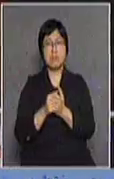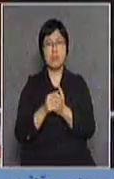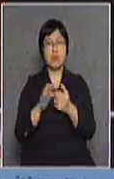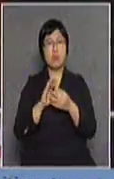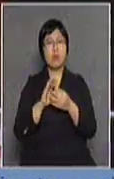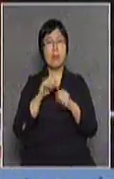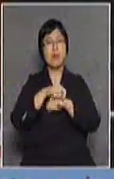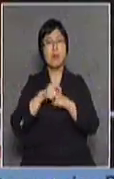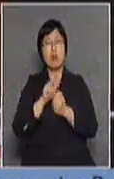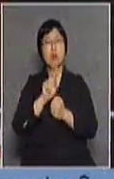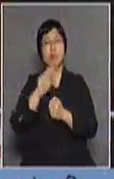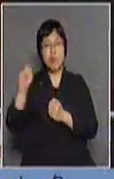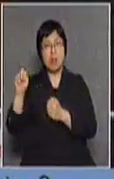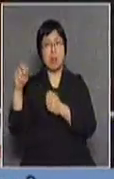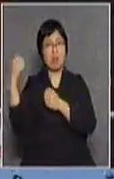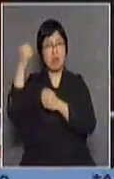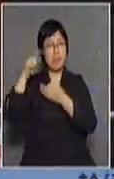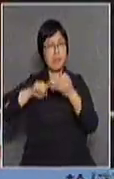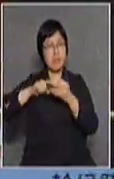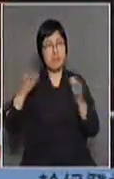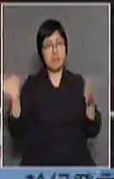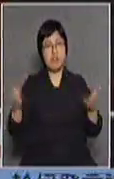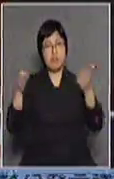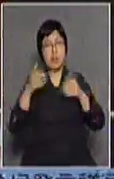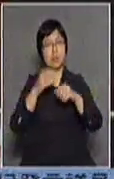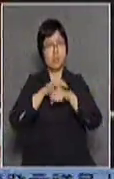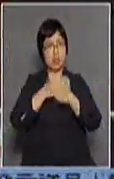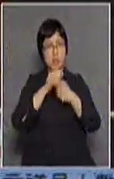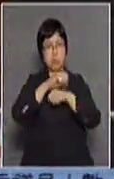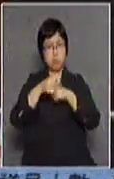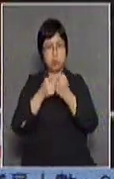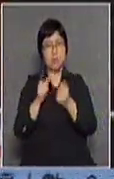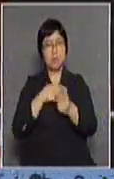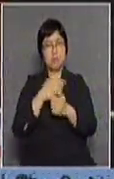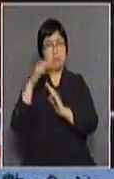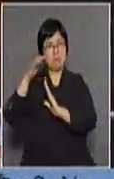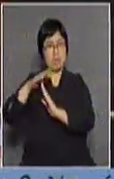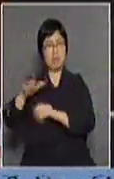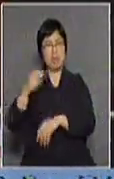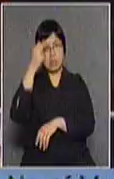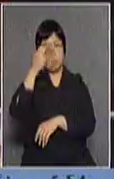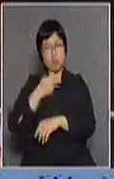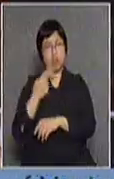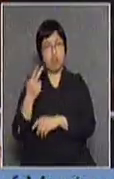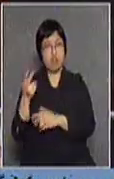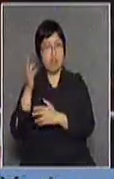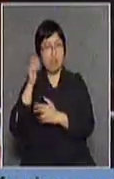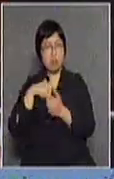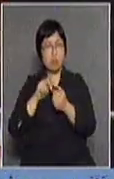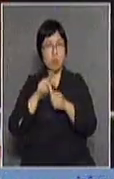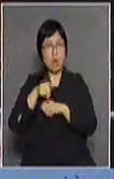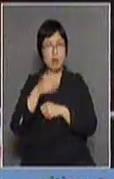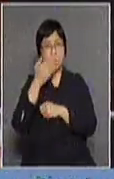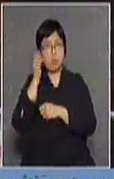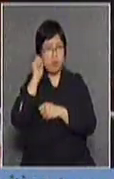書長潘基文呼籲世界各地採取措施，停止對同性戀、雙性戀和跨性別人士的歧